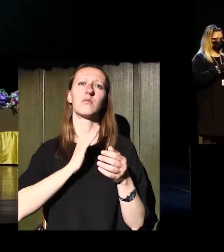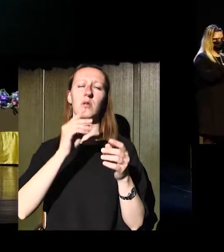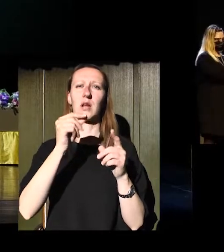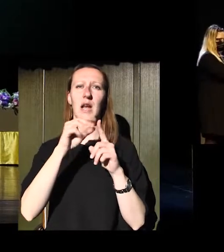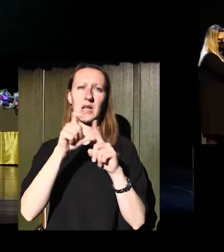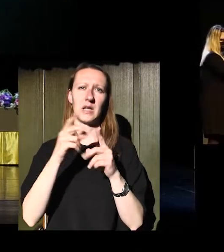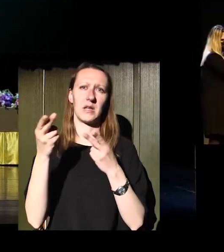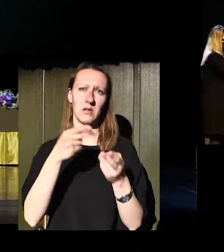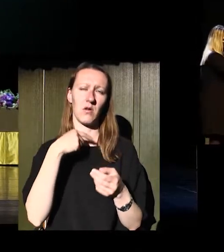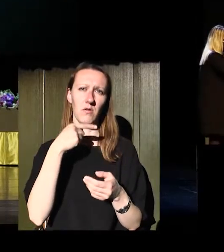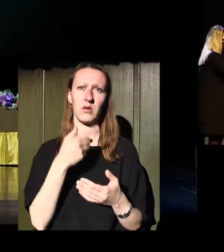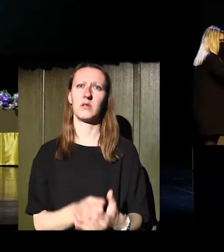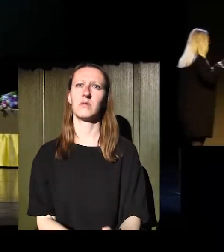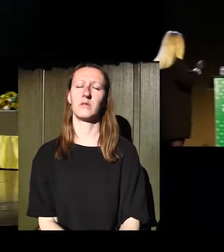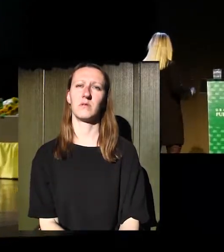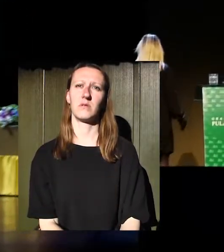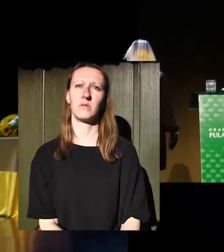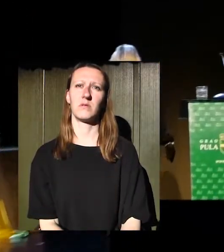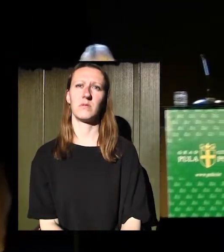il signor Fabrizio Radin.